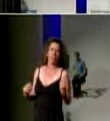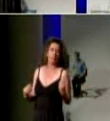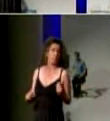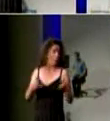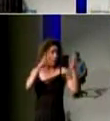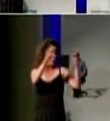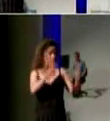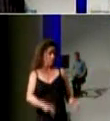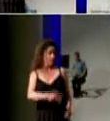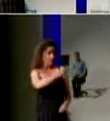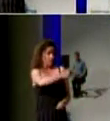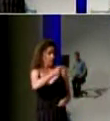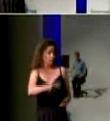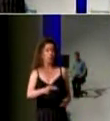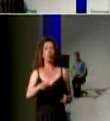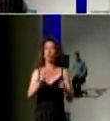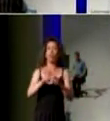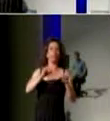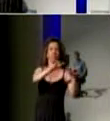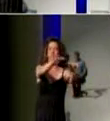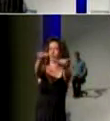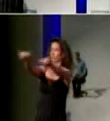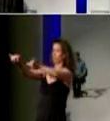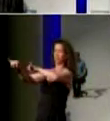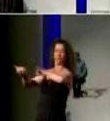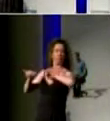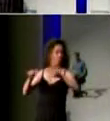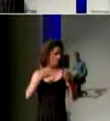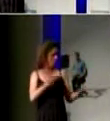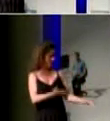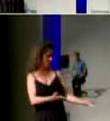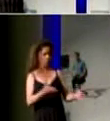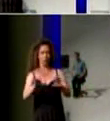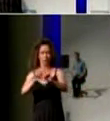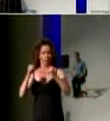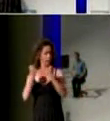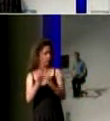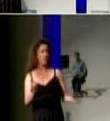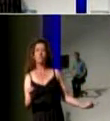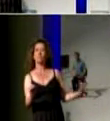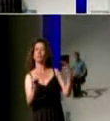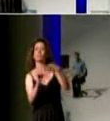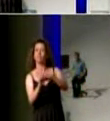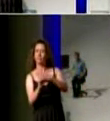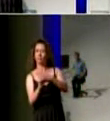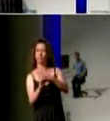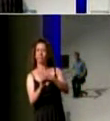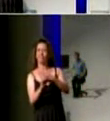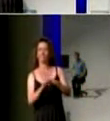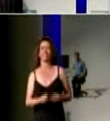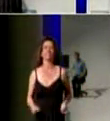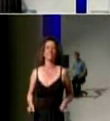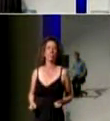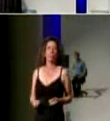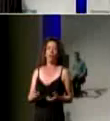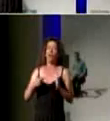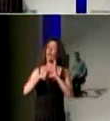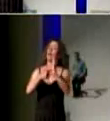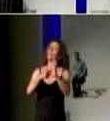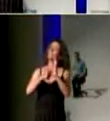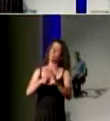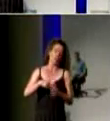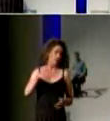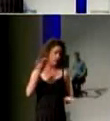les personnes handicapées, comme tous les autres citoyens, puissent participer à la société. C'est pour un enfant de